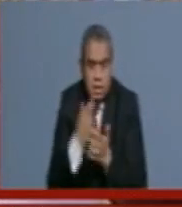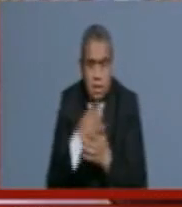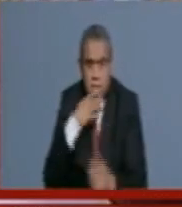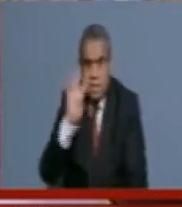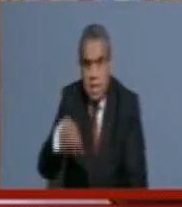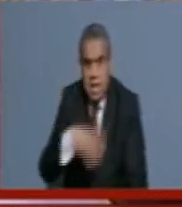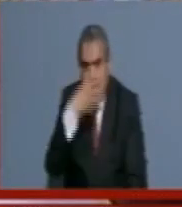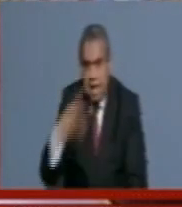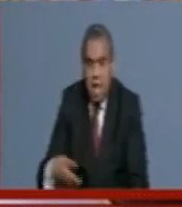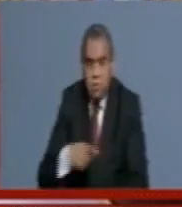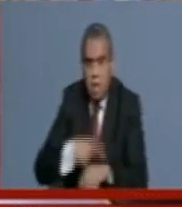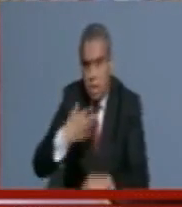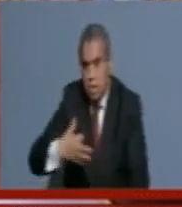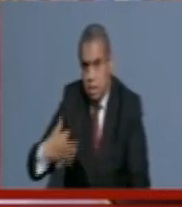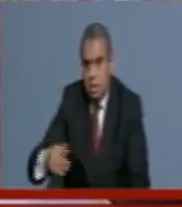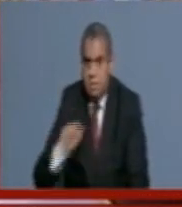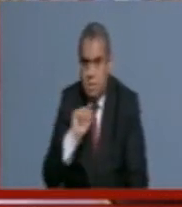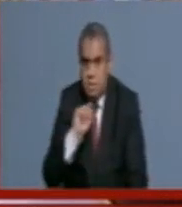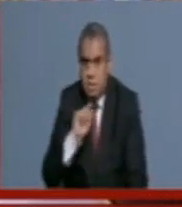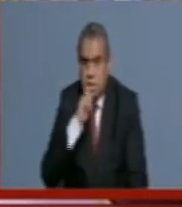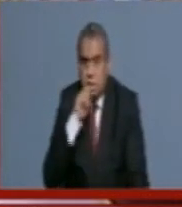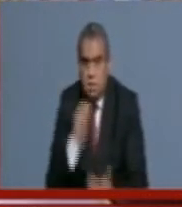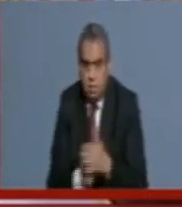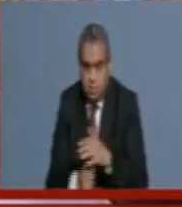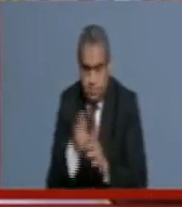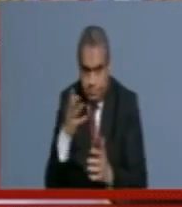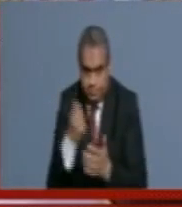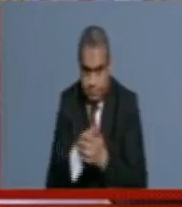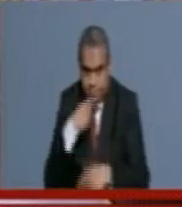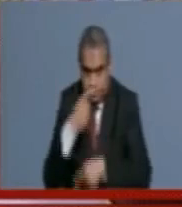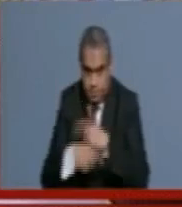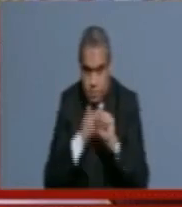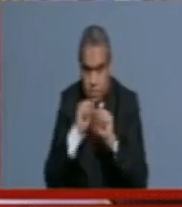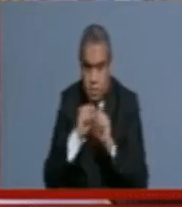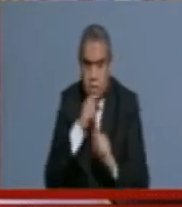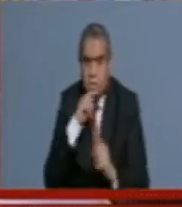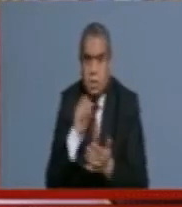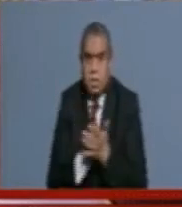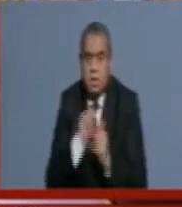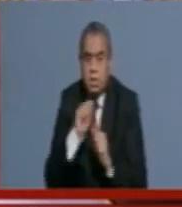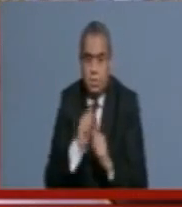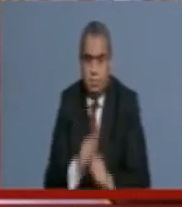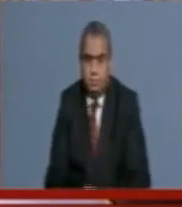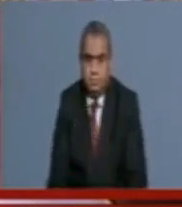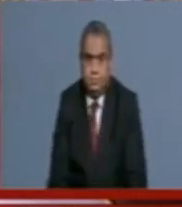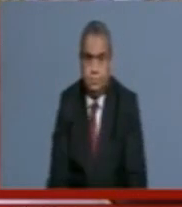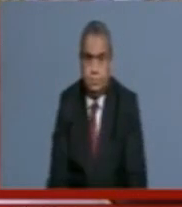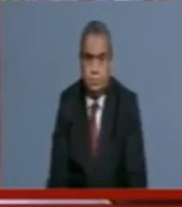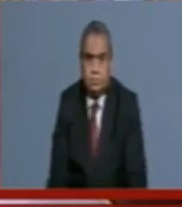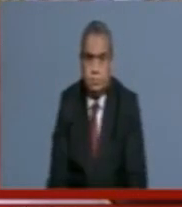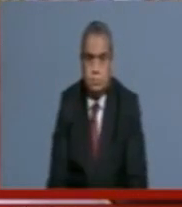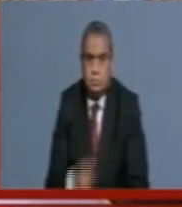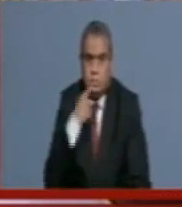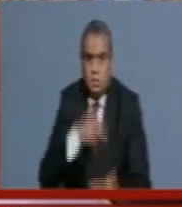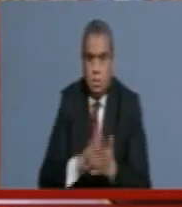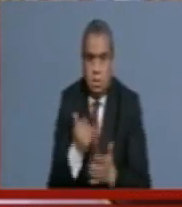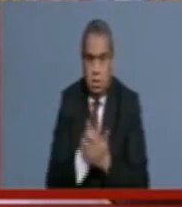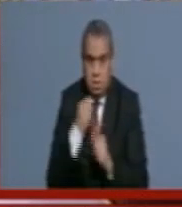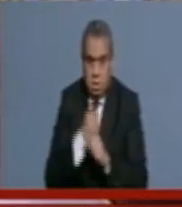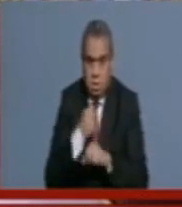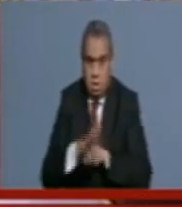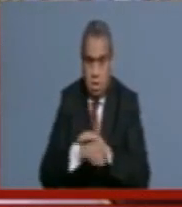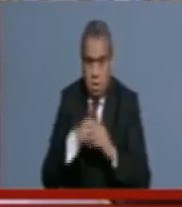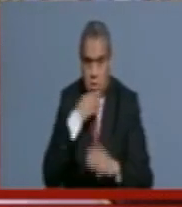به، هو إعلان إجرائي له. ما فيش ما يؤثر قانونا لو انتهينا